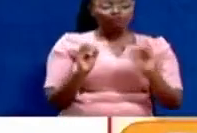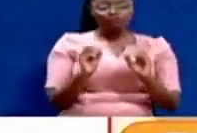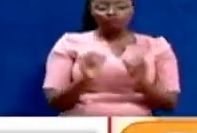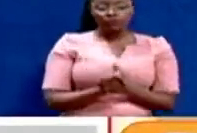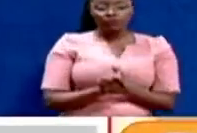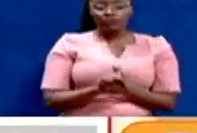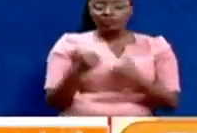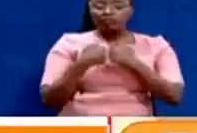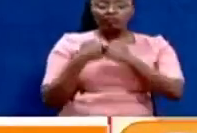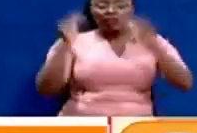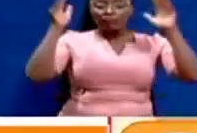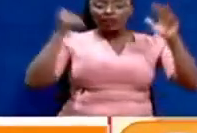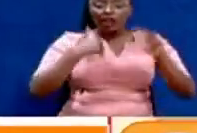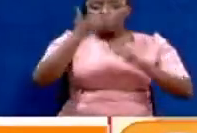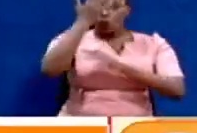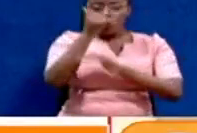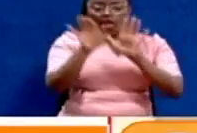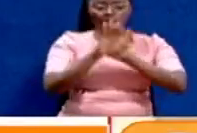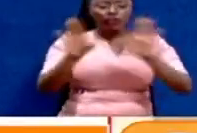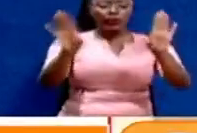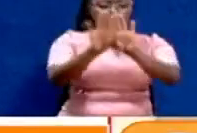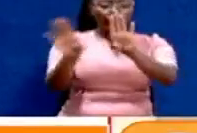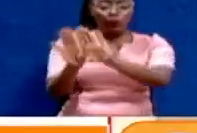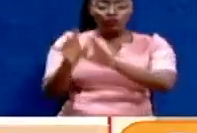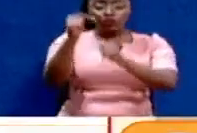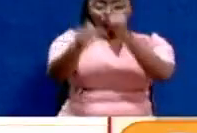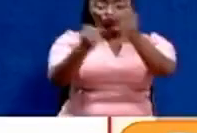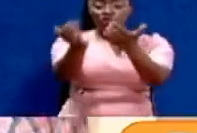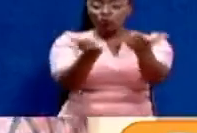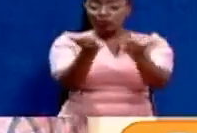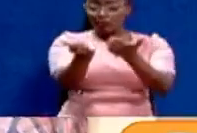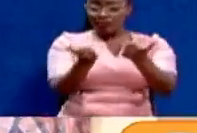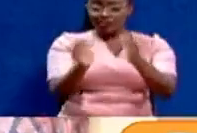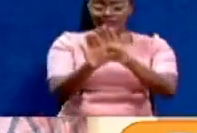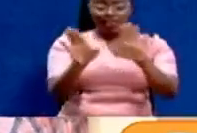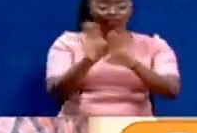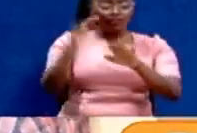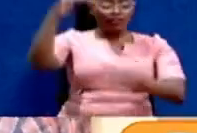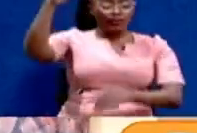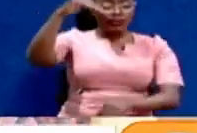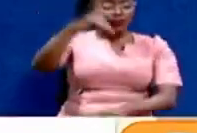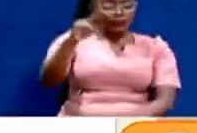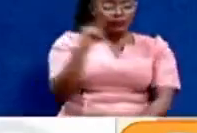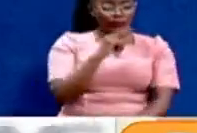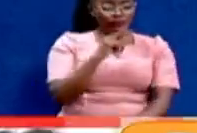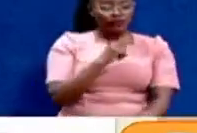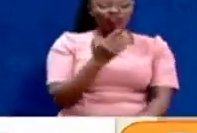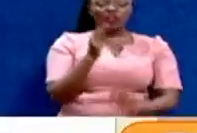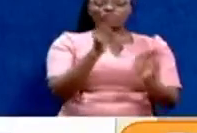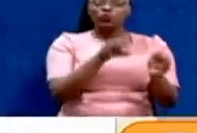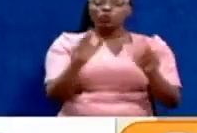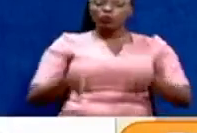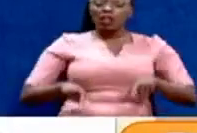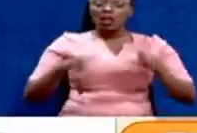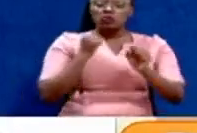Maana kama saa hizi wakati mipaka ilikuja ikafugwa, sasa hata kuendelea kwetu kwa biashara, yani mambo imekuwa chini. Yani ni maisha tu ya kawaida